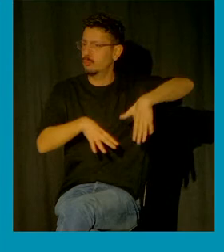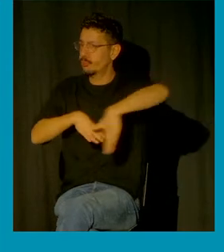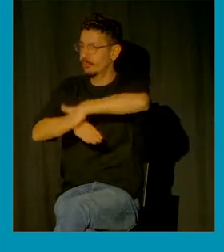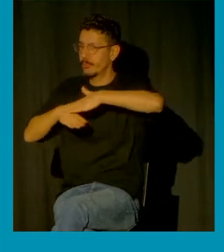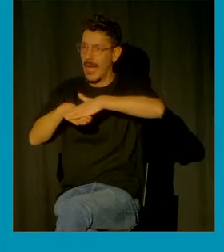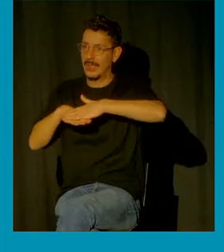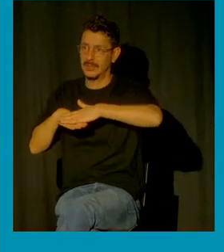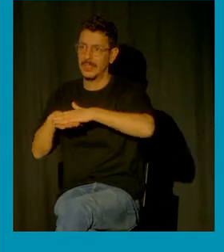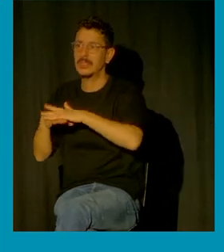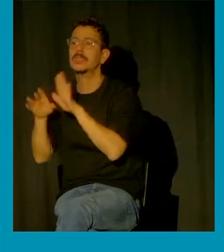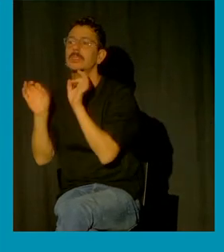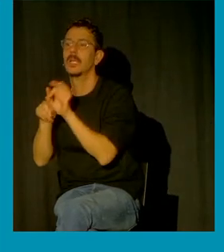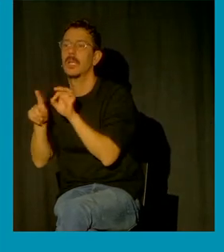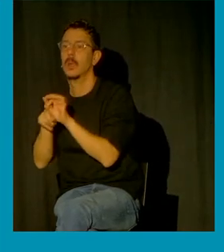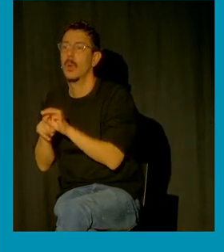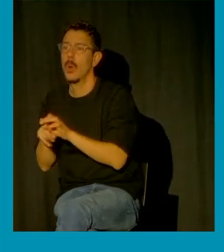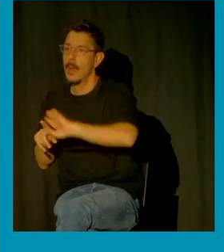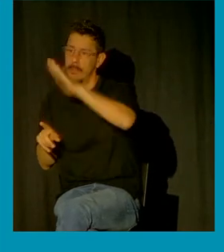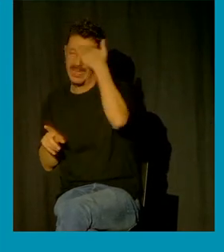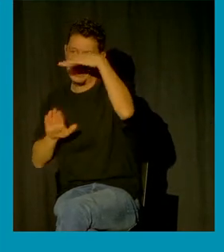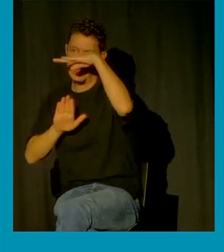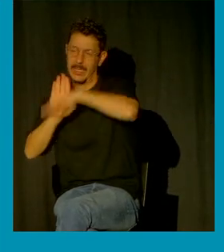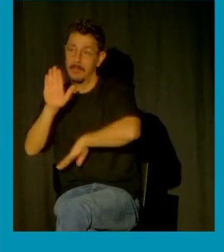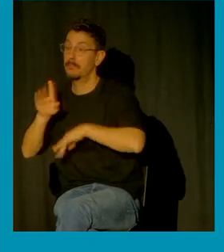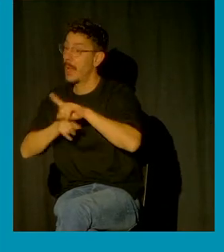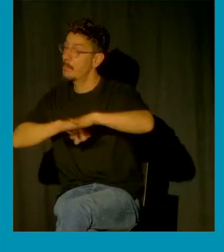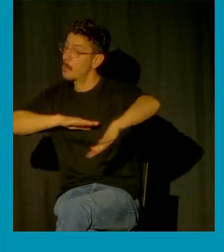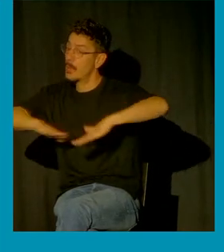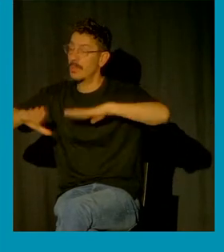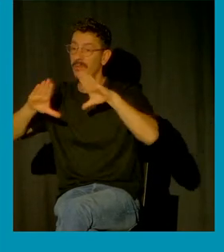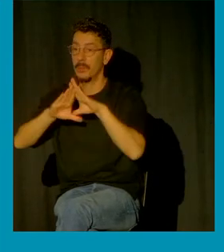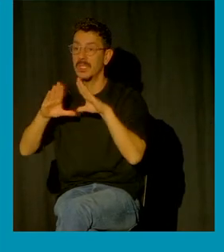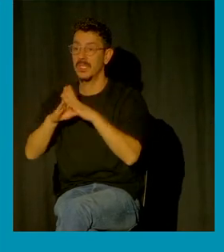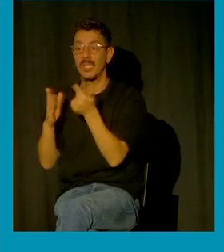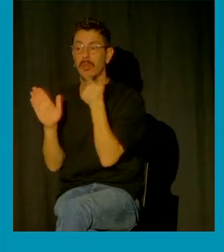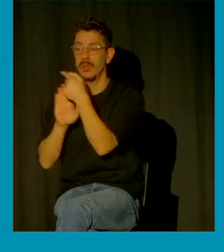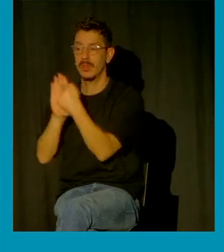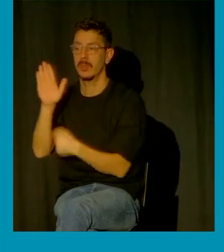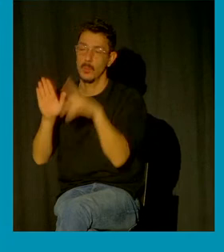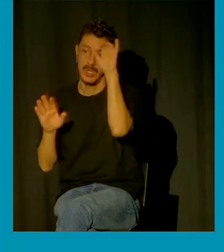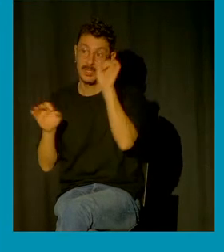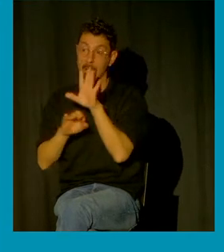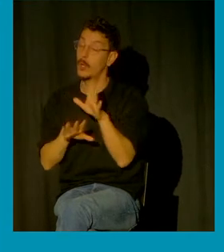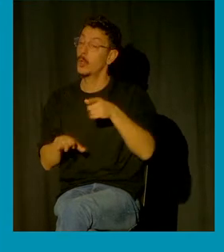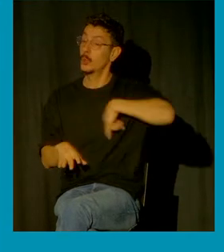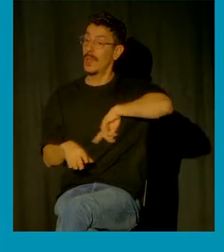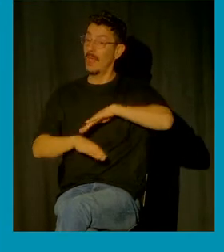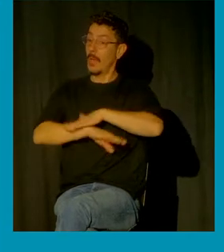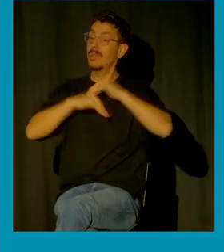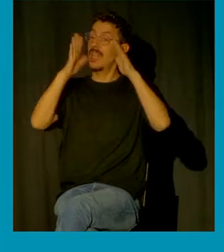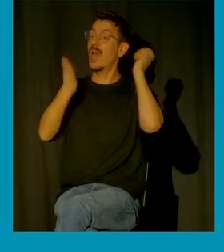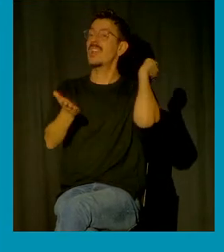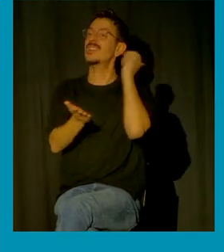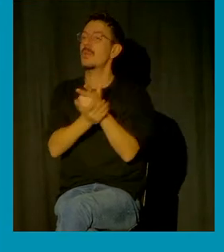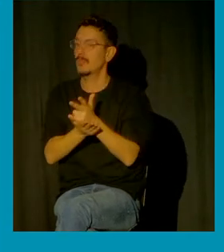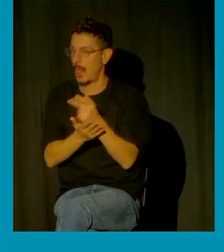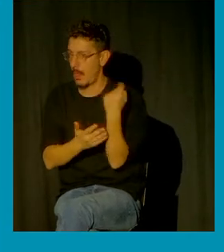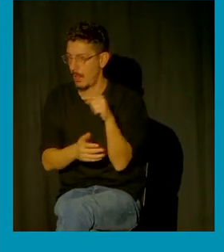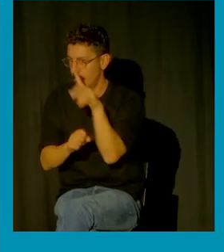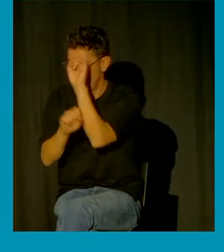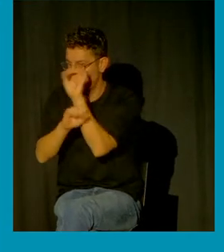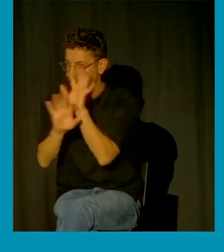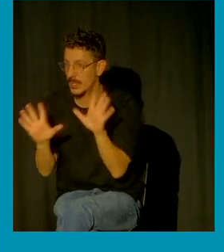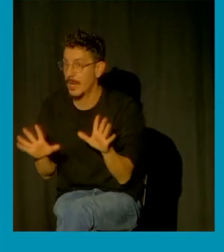esperonat el moviment feminista és un repte que tenim totes les administracions però que hi anem